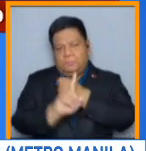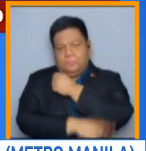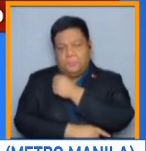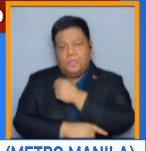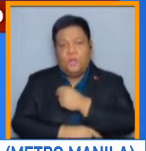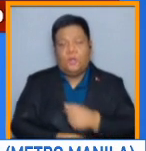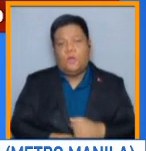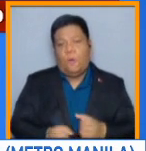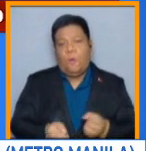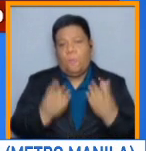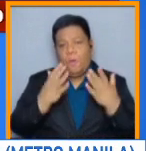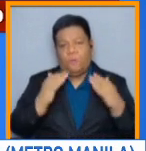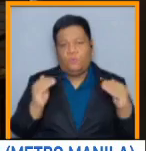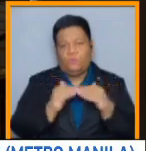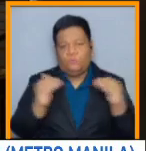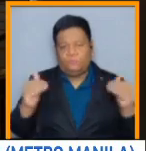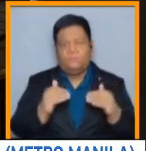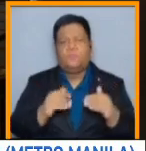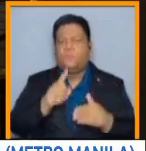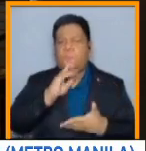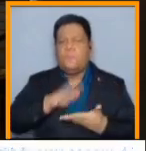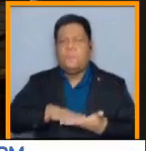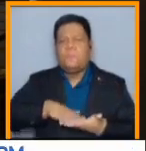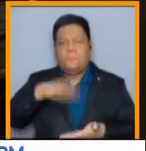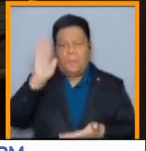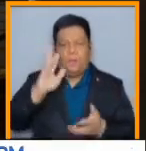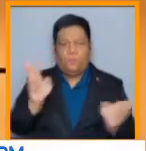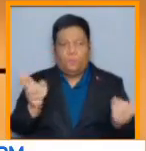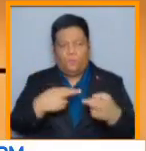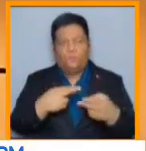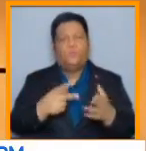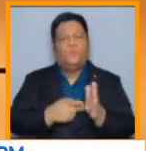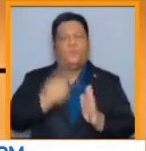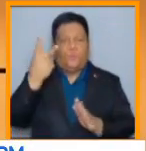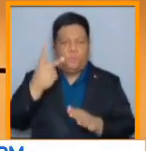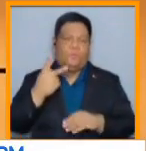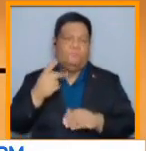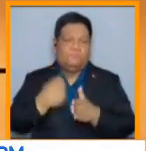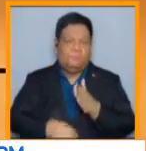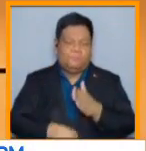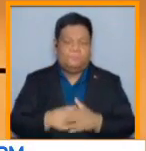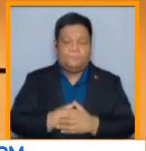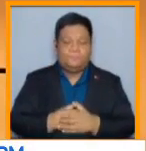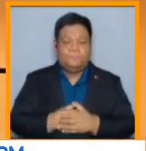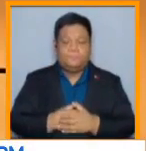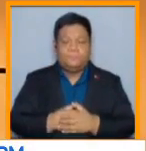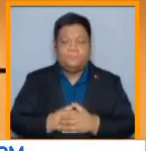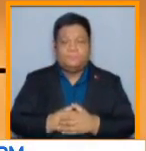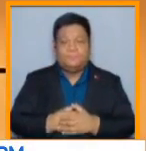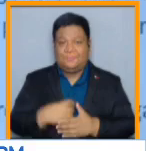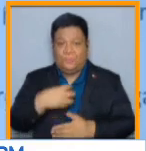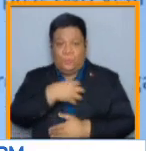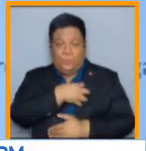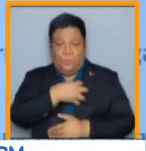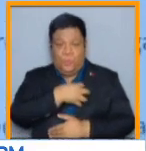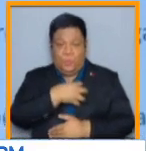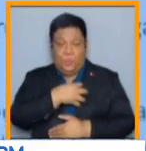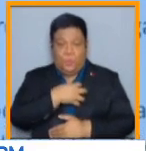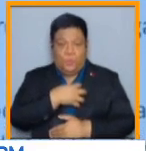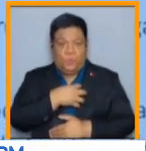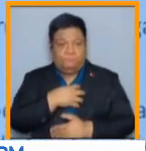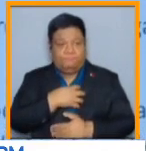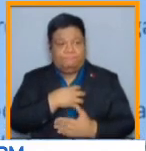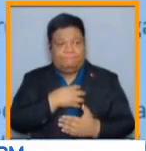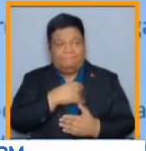ng pinakamahal nitong kwarto. Matapos isama ng CIDG ang 5 opisyal at tauhan ng Berjaya Makati Hotel sa reklamo, naglabas ito